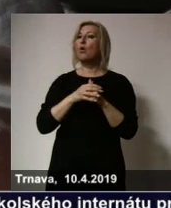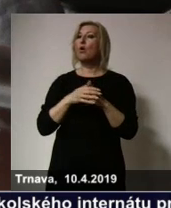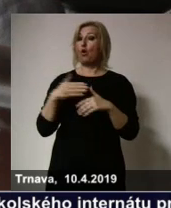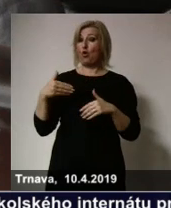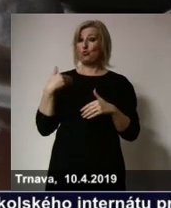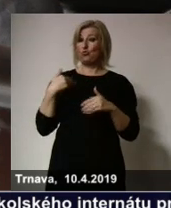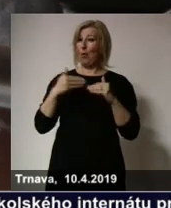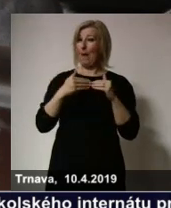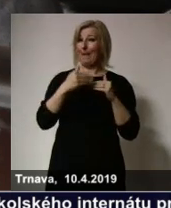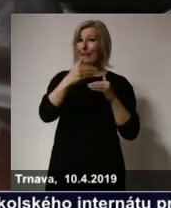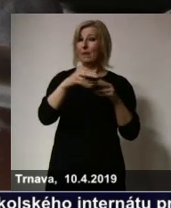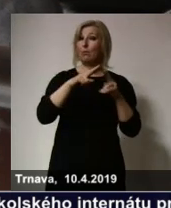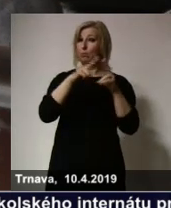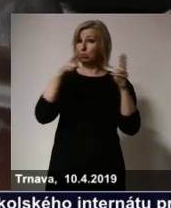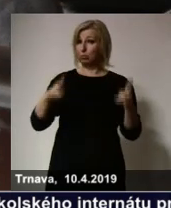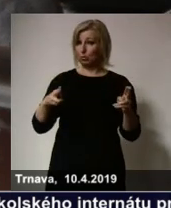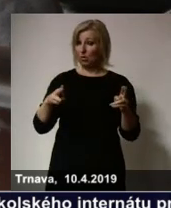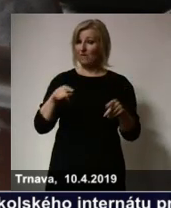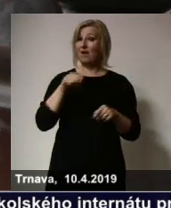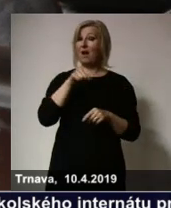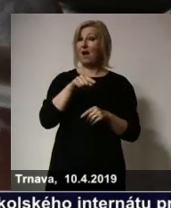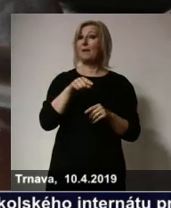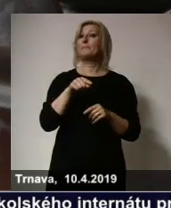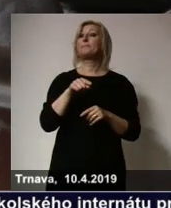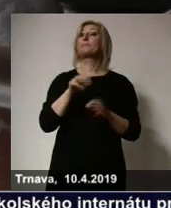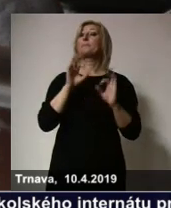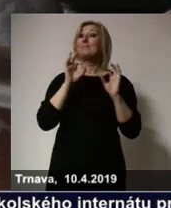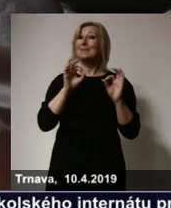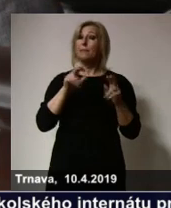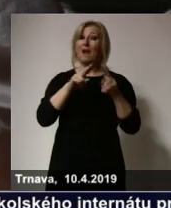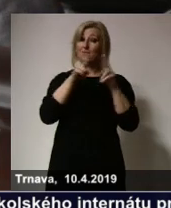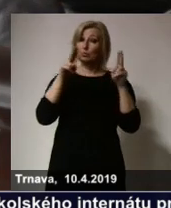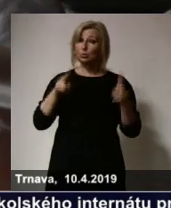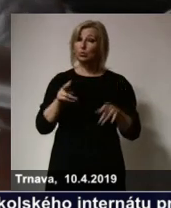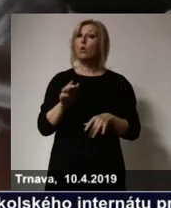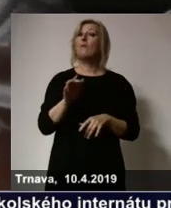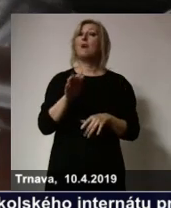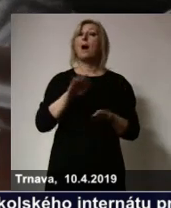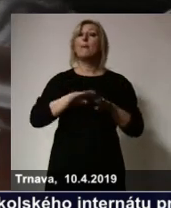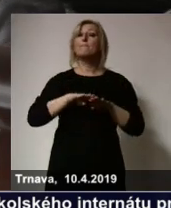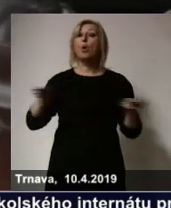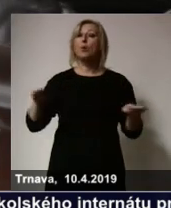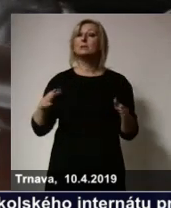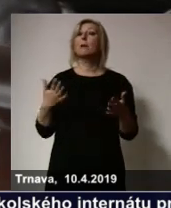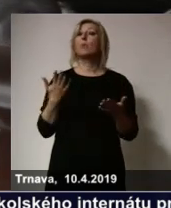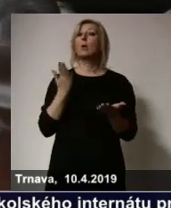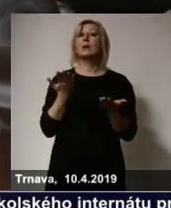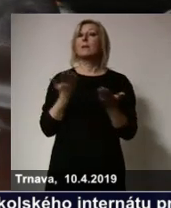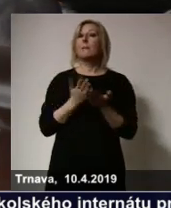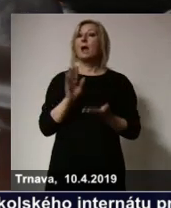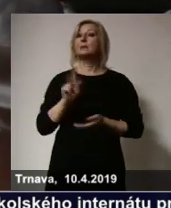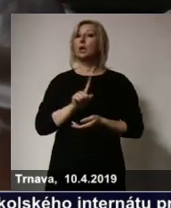školy budovu, ktorá je na pozemkoch obce a bola využívaná ako detský